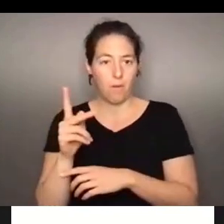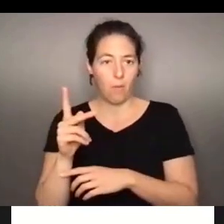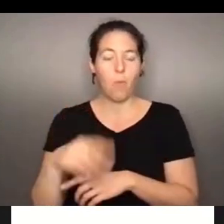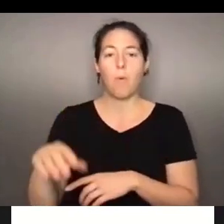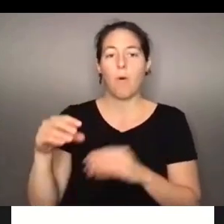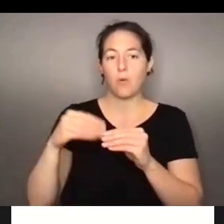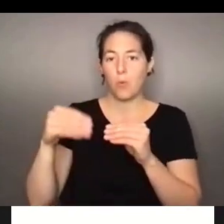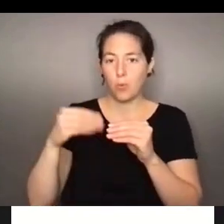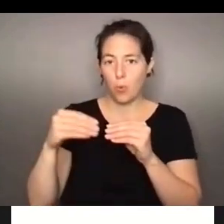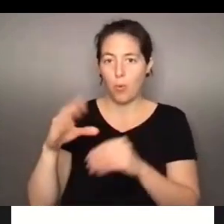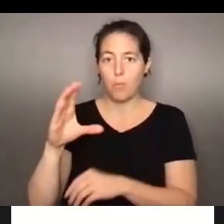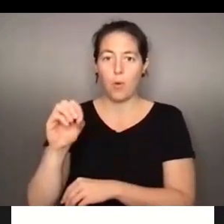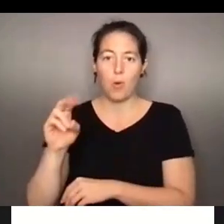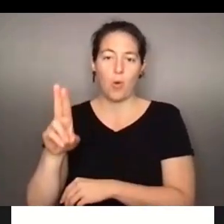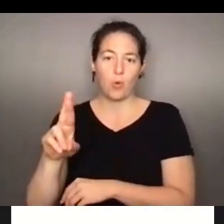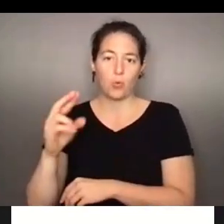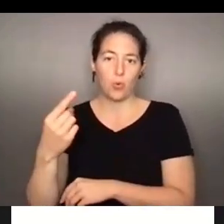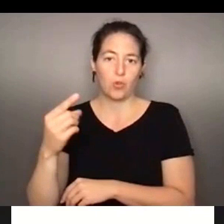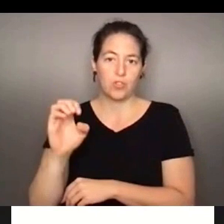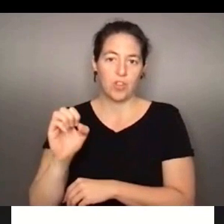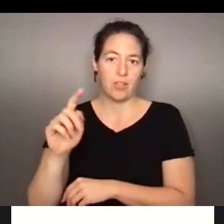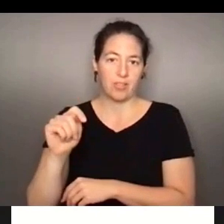courgettes. Toute